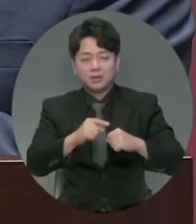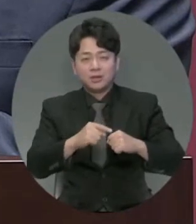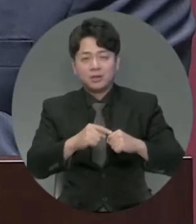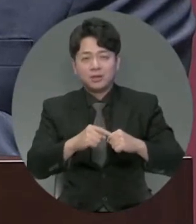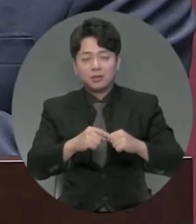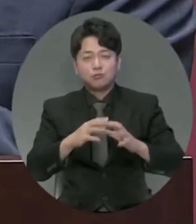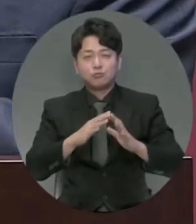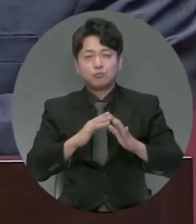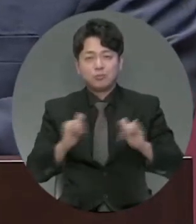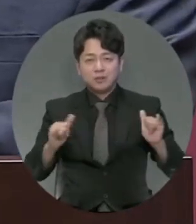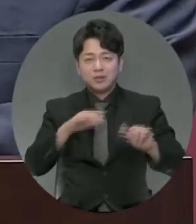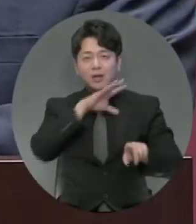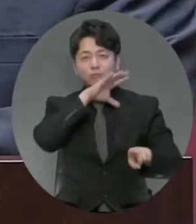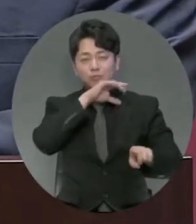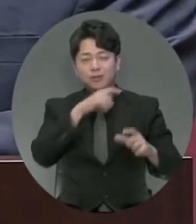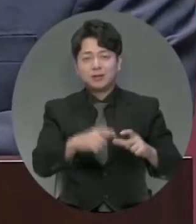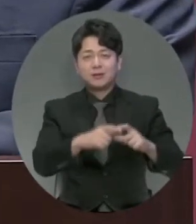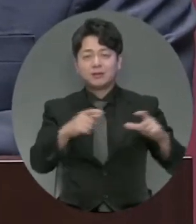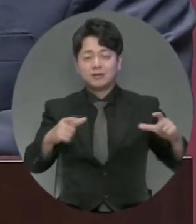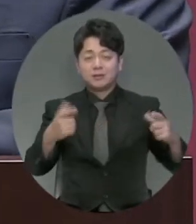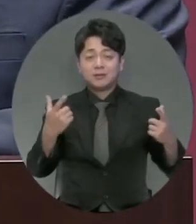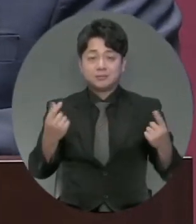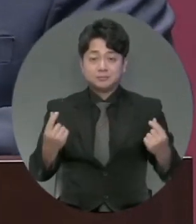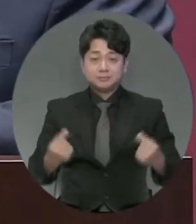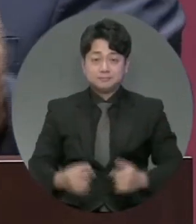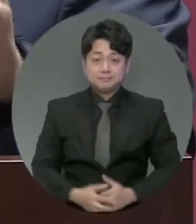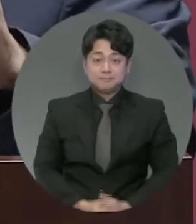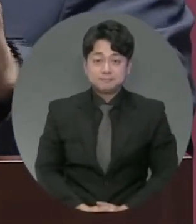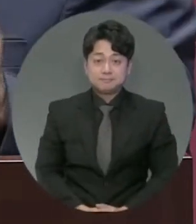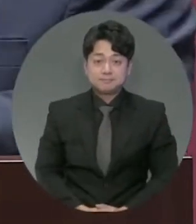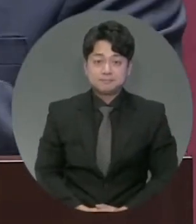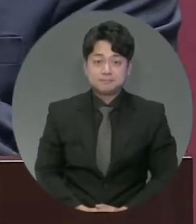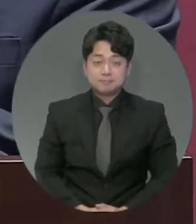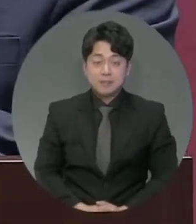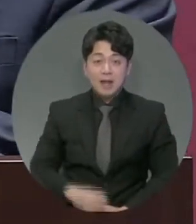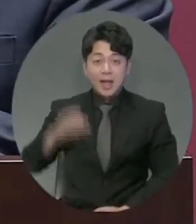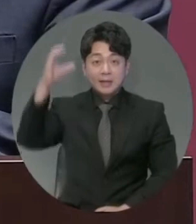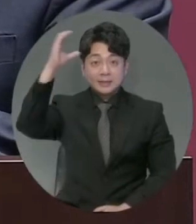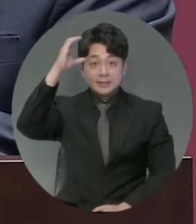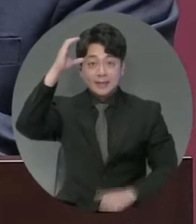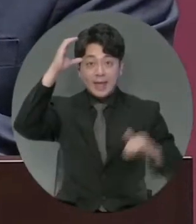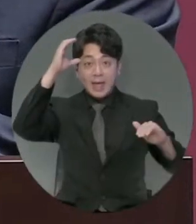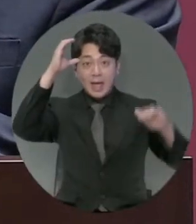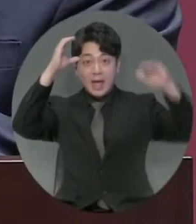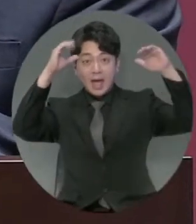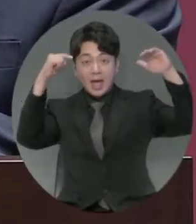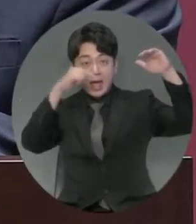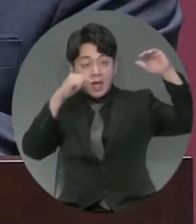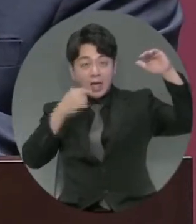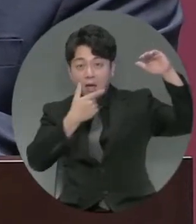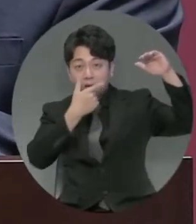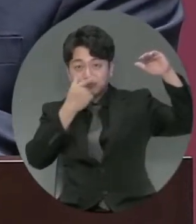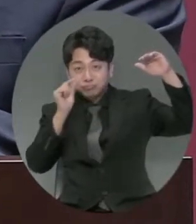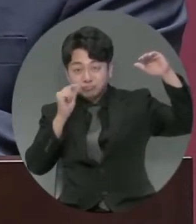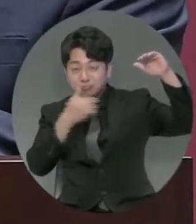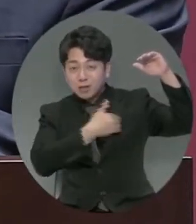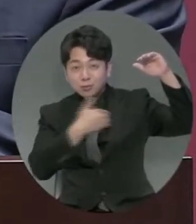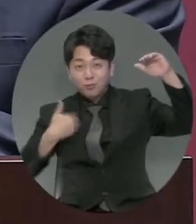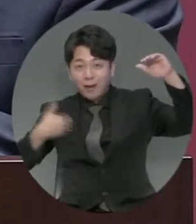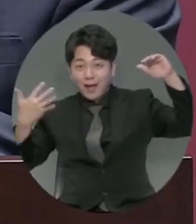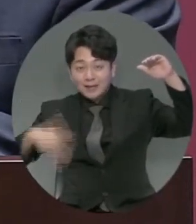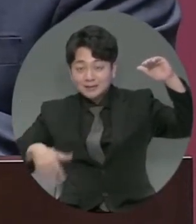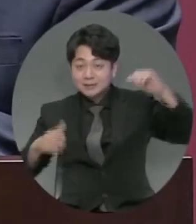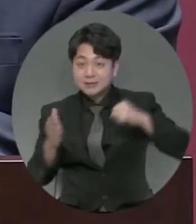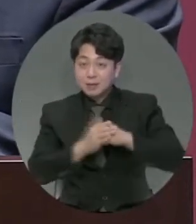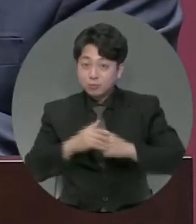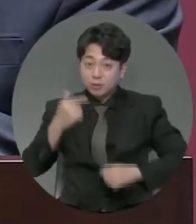충족을 못 시키고 있다는 것이 가장 큰 거 아닌가 싶습니다. 기대치를 충족 못 시켜서 그렇다. 그럼 기대치를